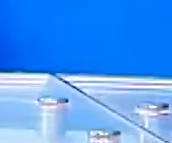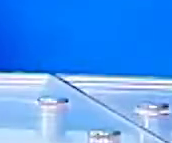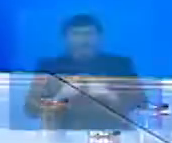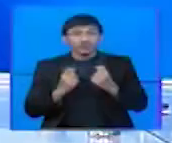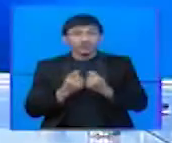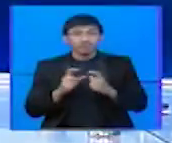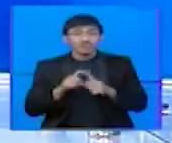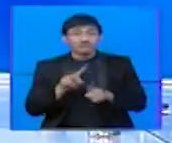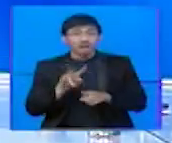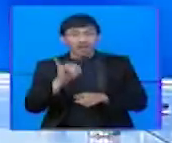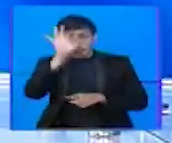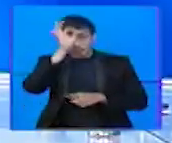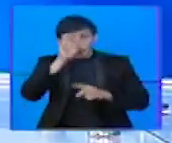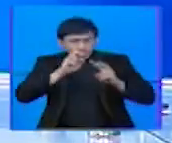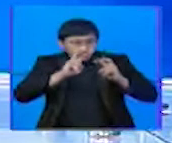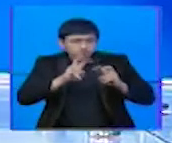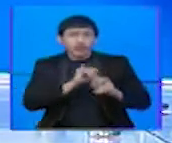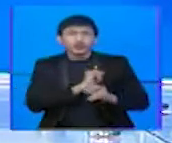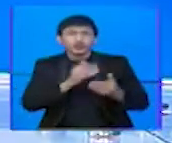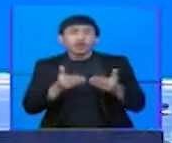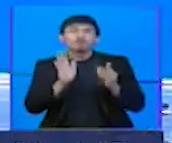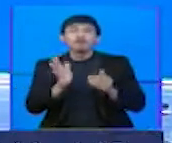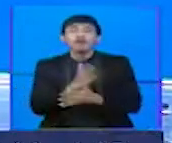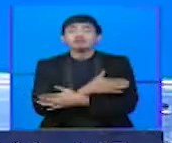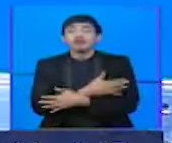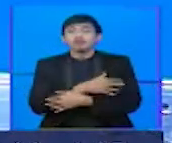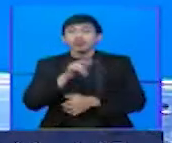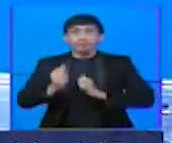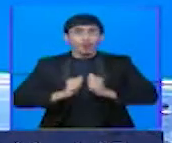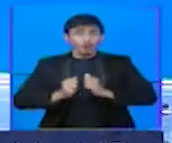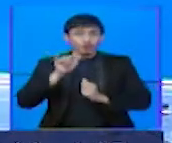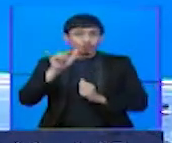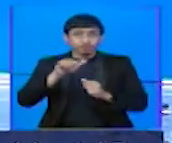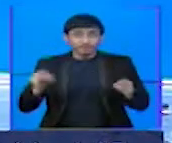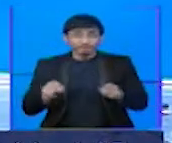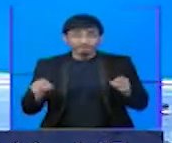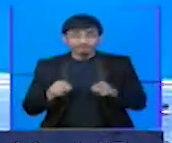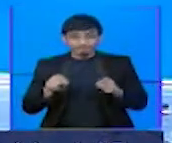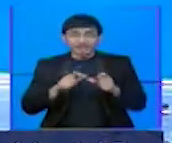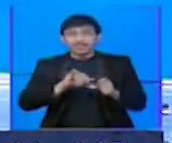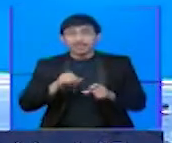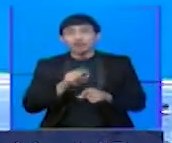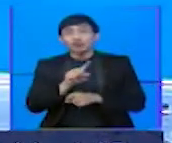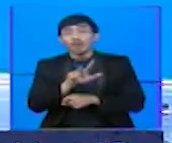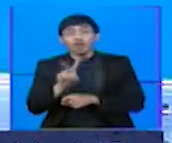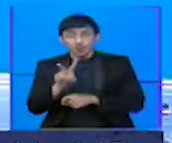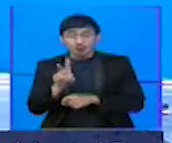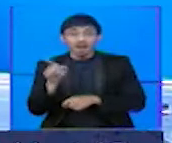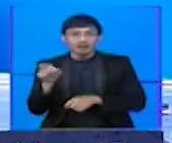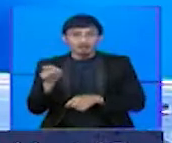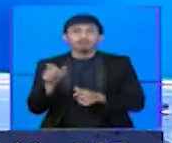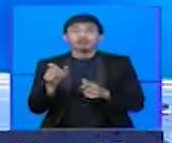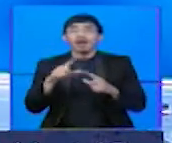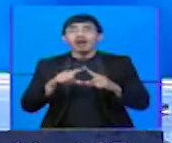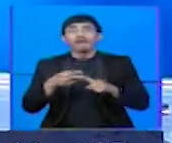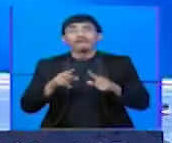Kembali bersama kami, pemirsa, setelah teridentifikasi tim DVI Polri, jenazah pilot pesawat Sriwijaya Air SJ-182, Kapten Afwan